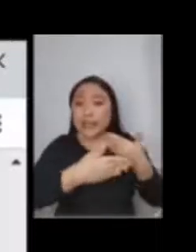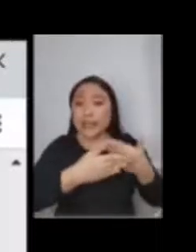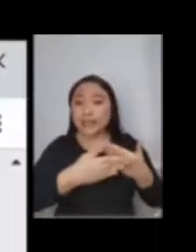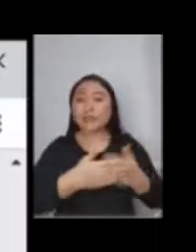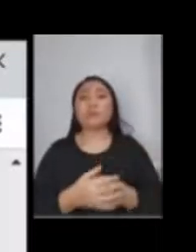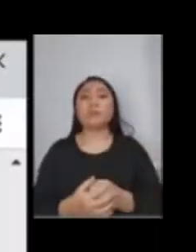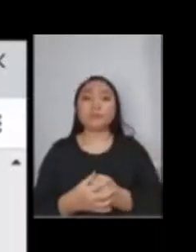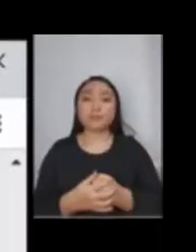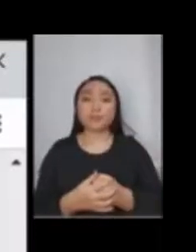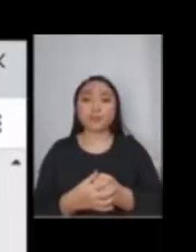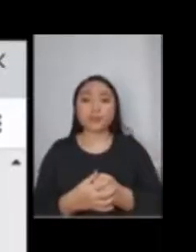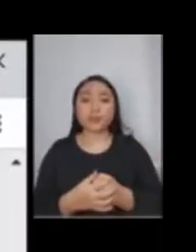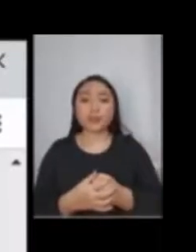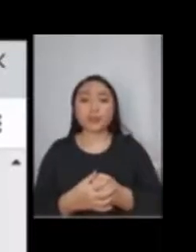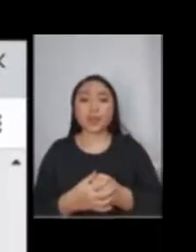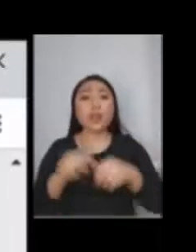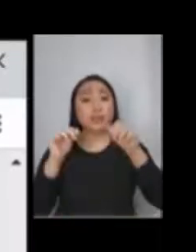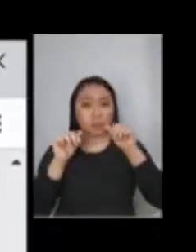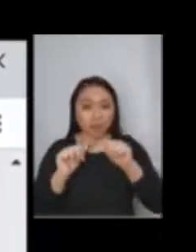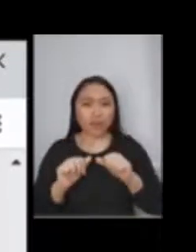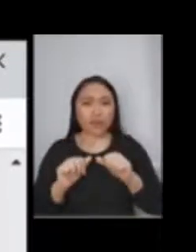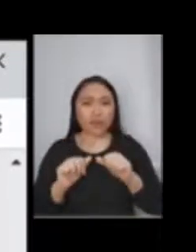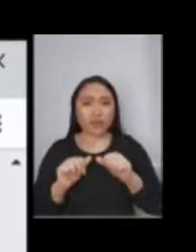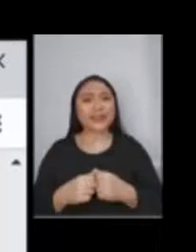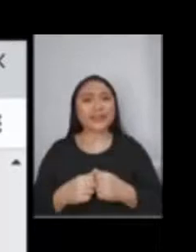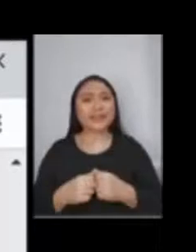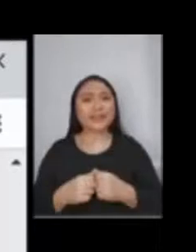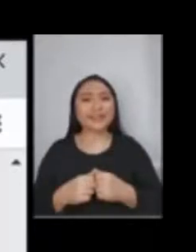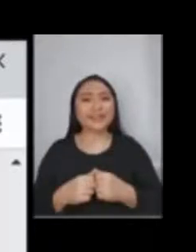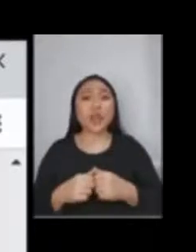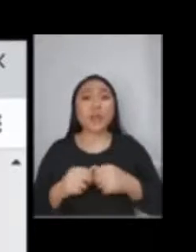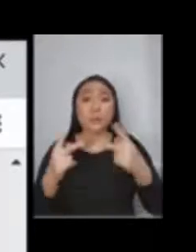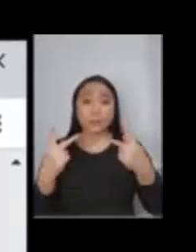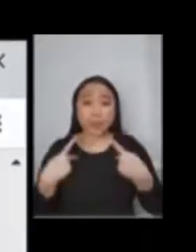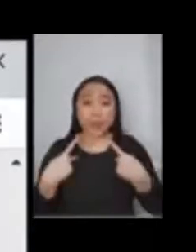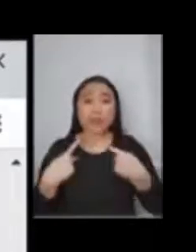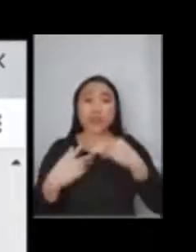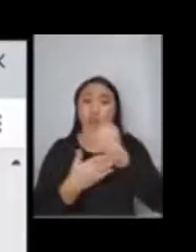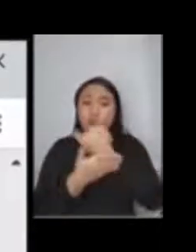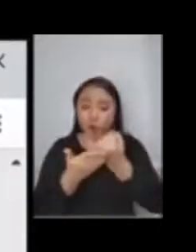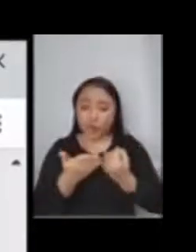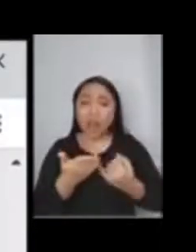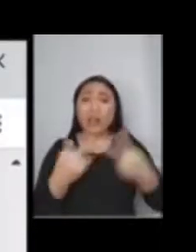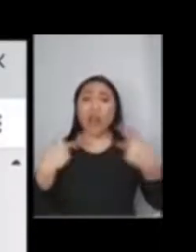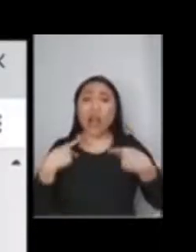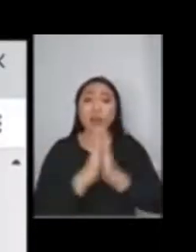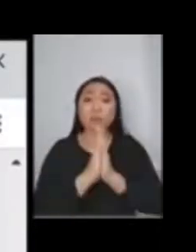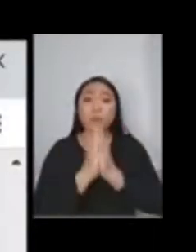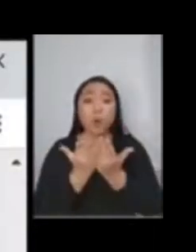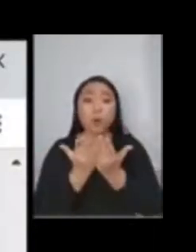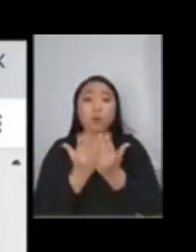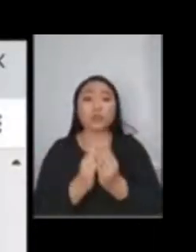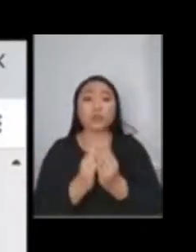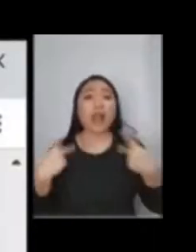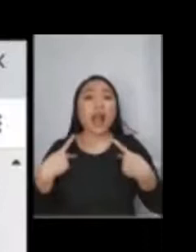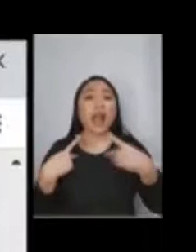processing, pagpoproseso ng prutas at gulay kay banana chips. Yan. So, pinadali po ang paghahanap natin